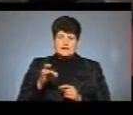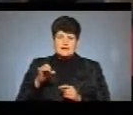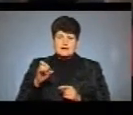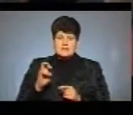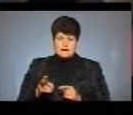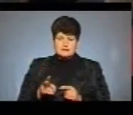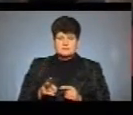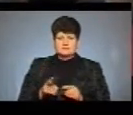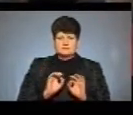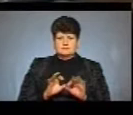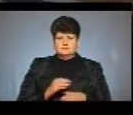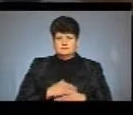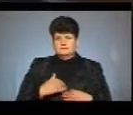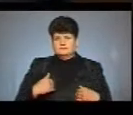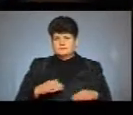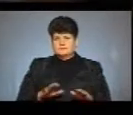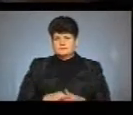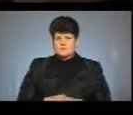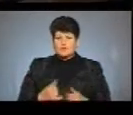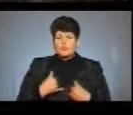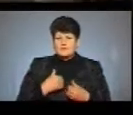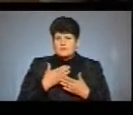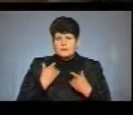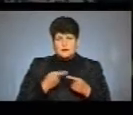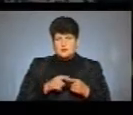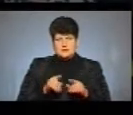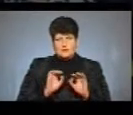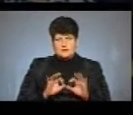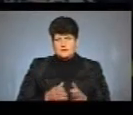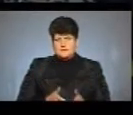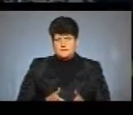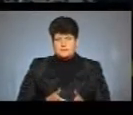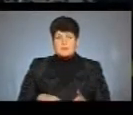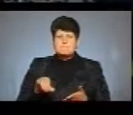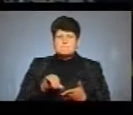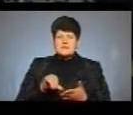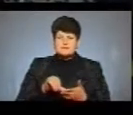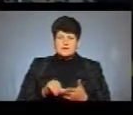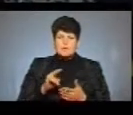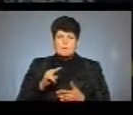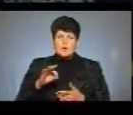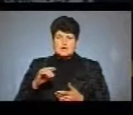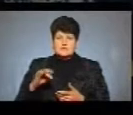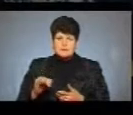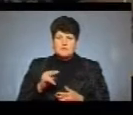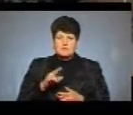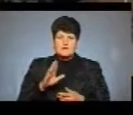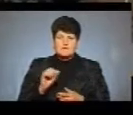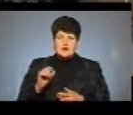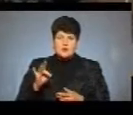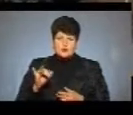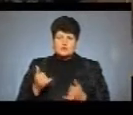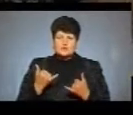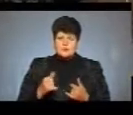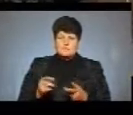від коментарів відмовився. Немає в мене коментарів до цих. Представник позивача Павло Варода сьогоднішнє